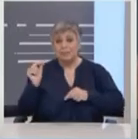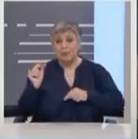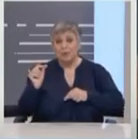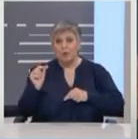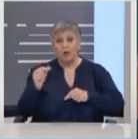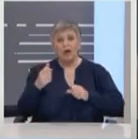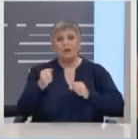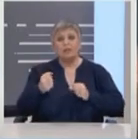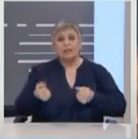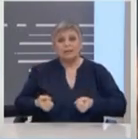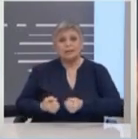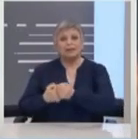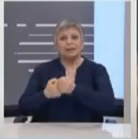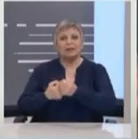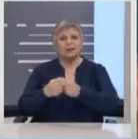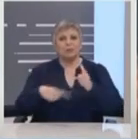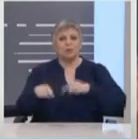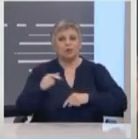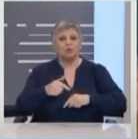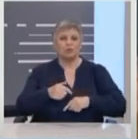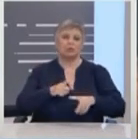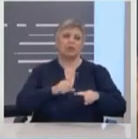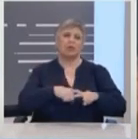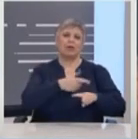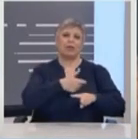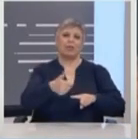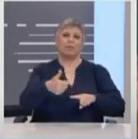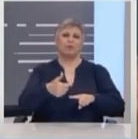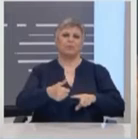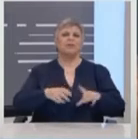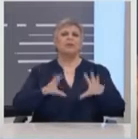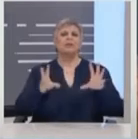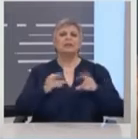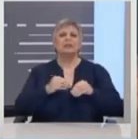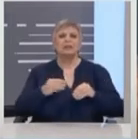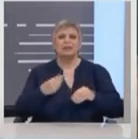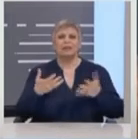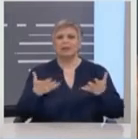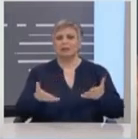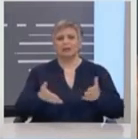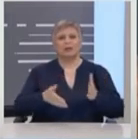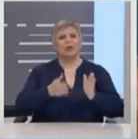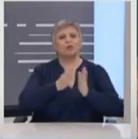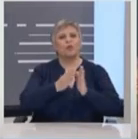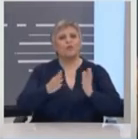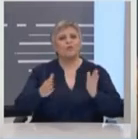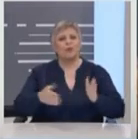επειδή στην επόμενη διαδικασία που είναι σχετικά με το φάκελο της Κύπρου δεν έχουμε δικαίωμα